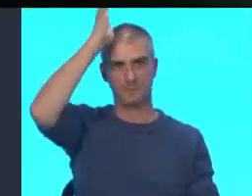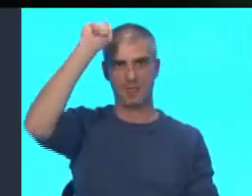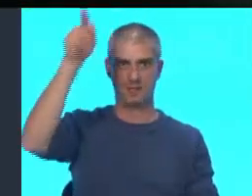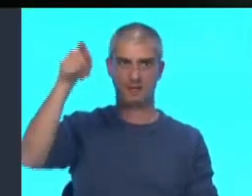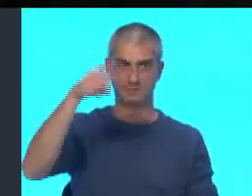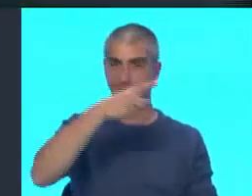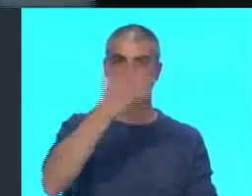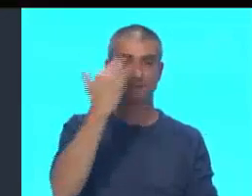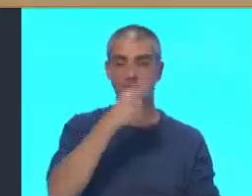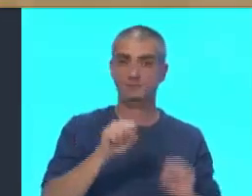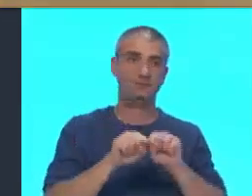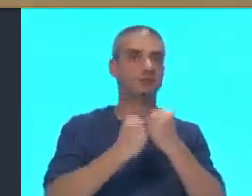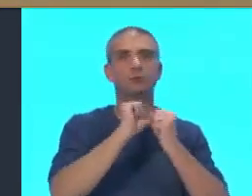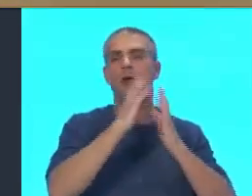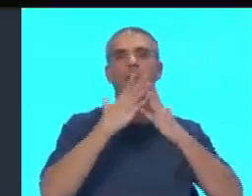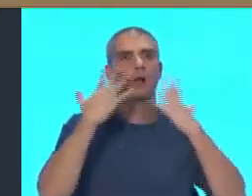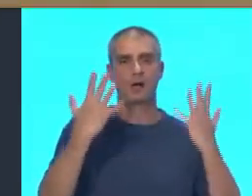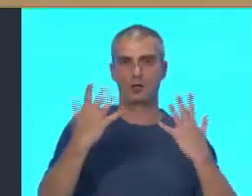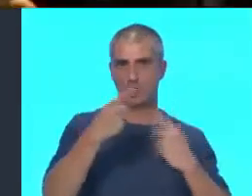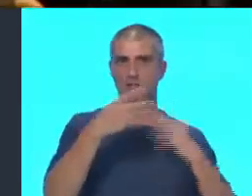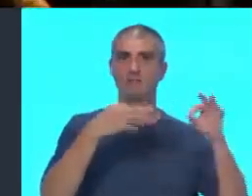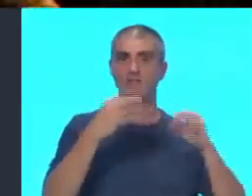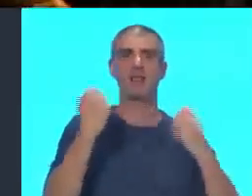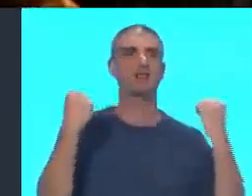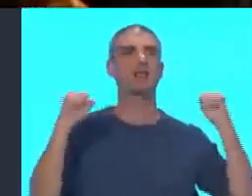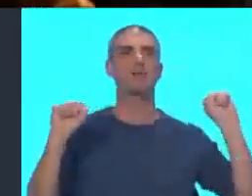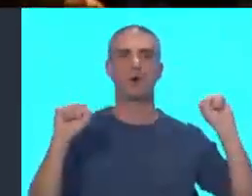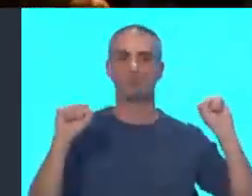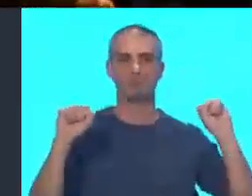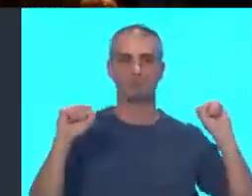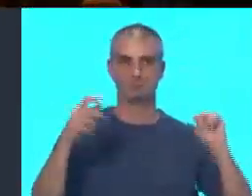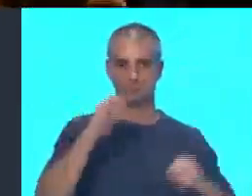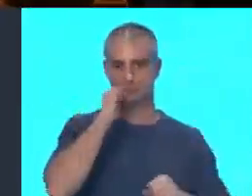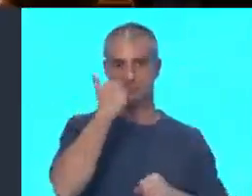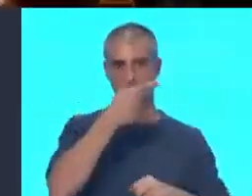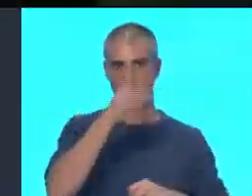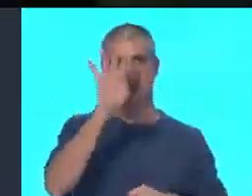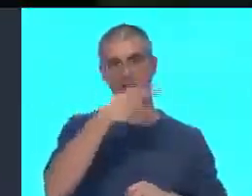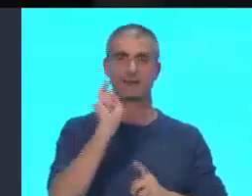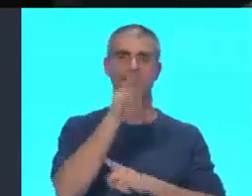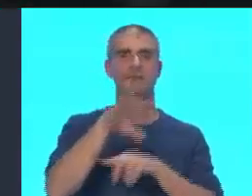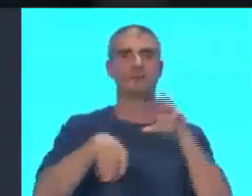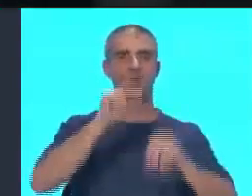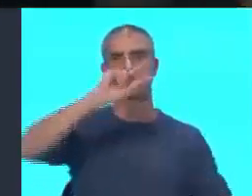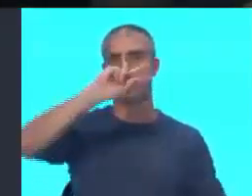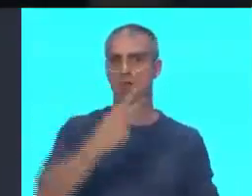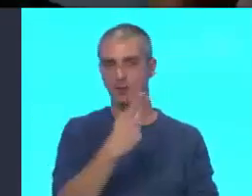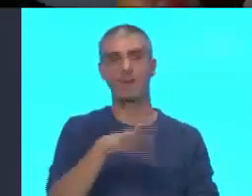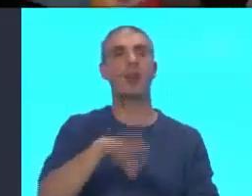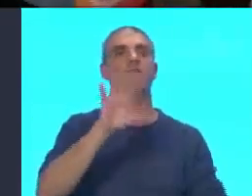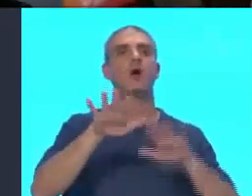היה המשבר החמור ביותר שעד הספרד הדמוקרטית. מחר ילכו הקטלנים לקלפיות לבחור ממשלה